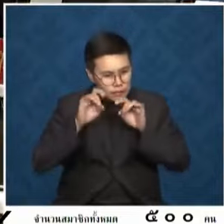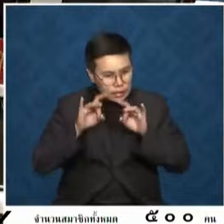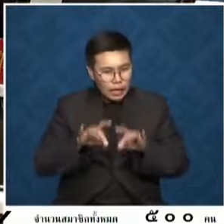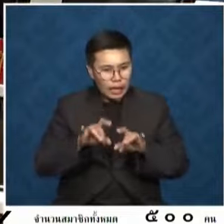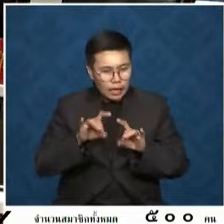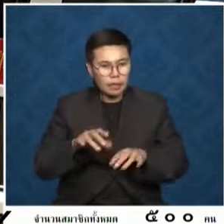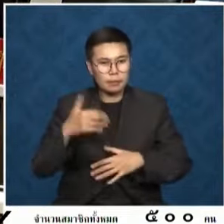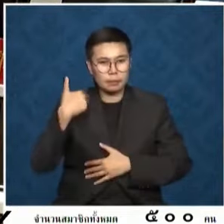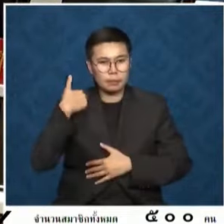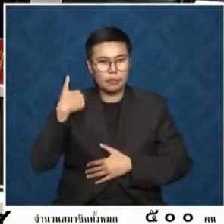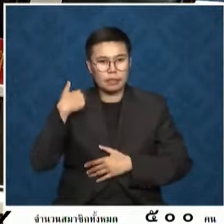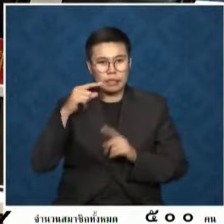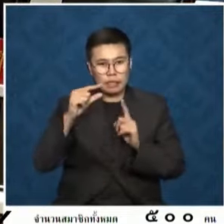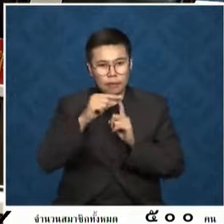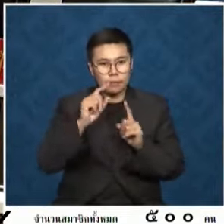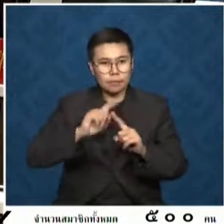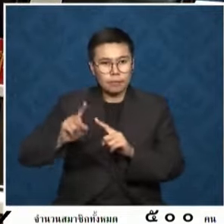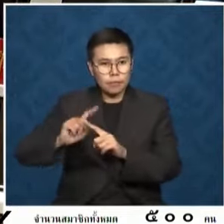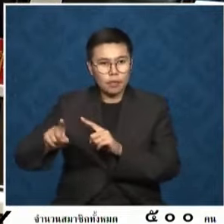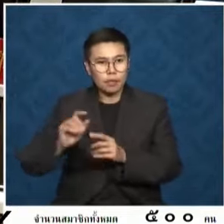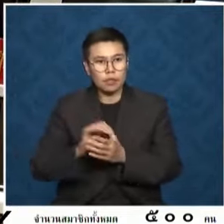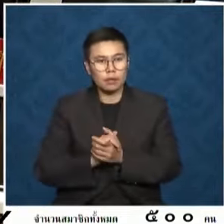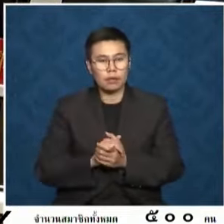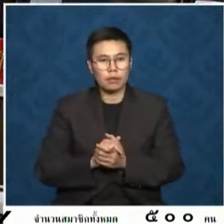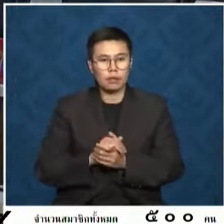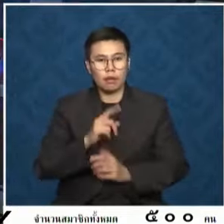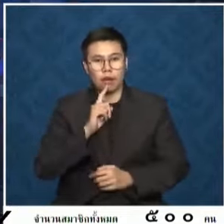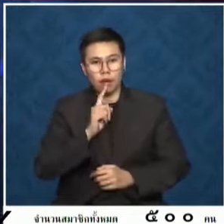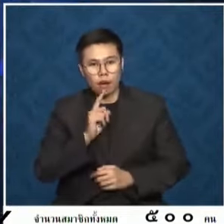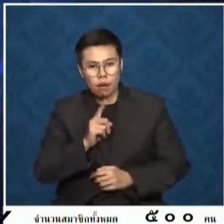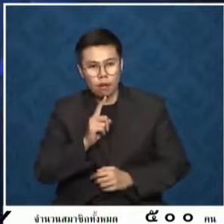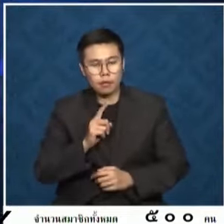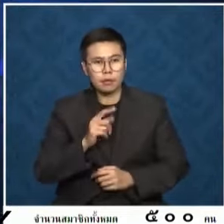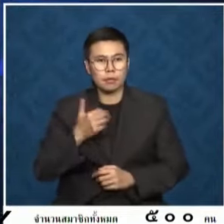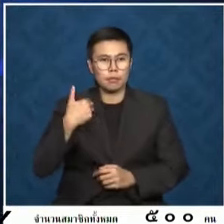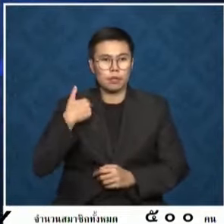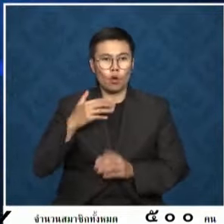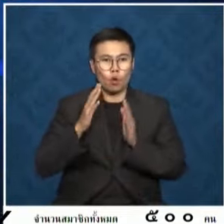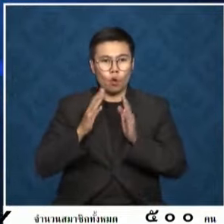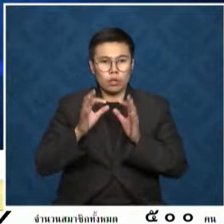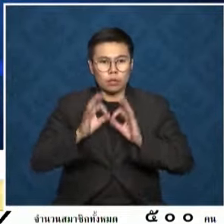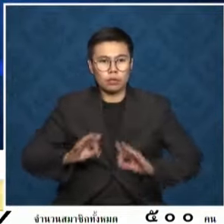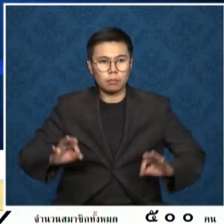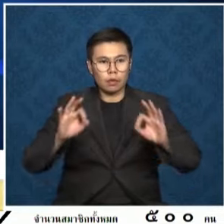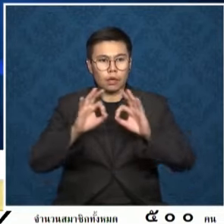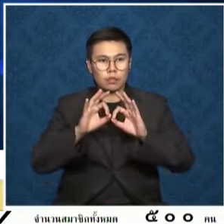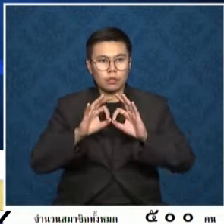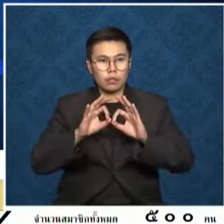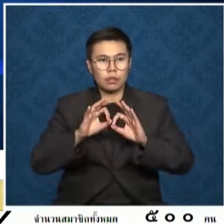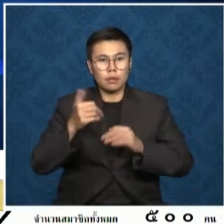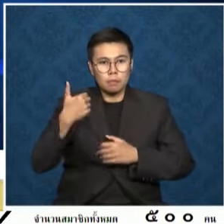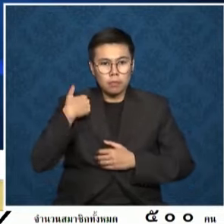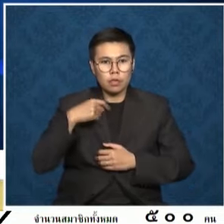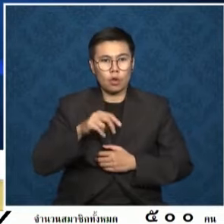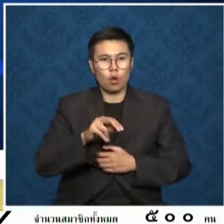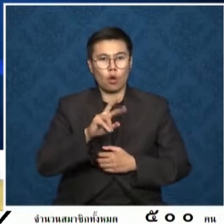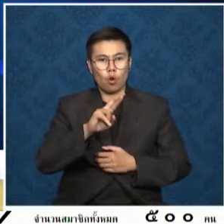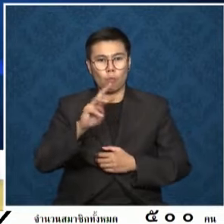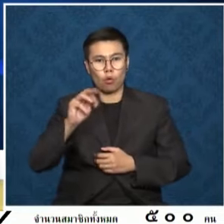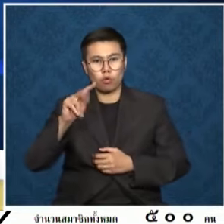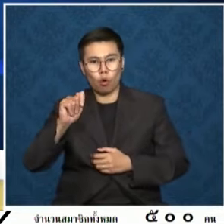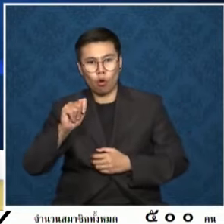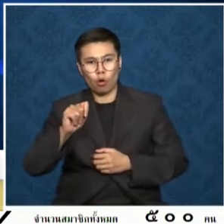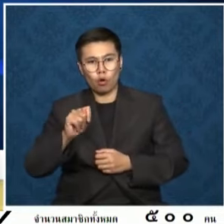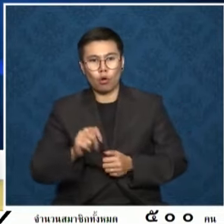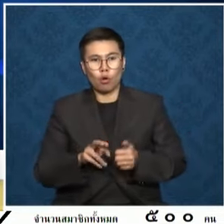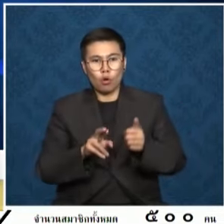ากที่ถูกเอื้อนเอ่ยผ่านบุคคลสำคัญจำนวนมากแม้กระทั่งรัฐมนตรีช่วยมห